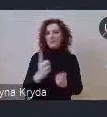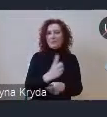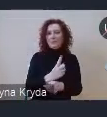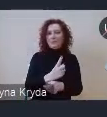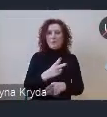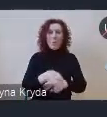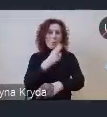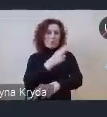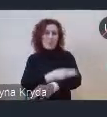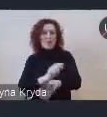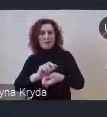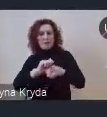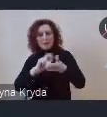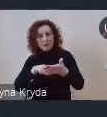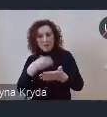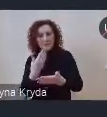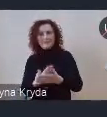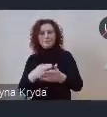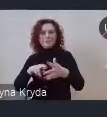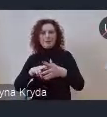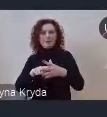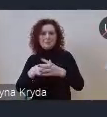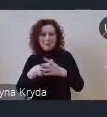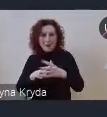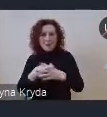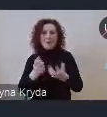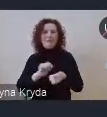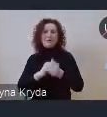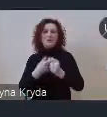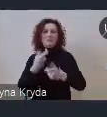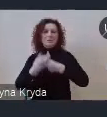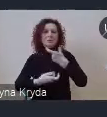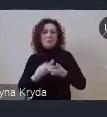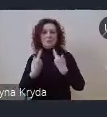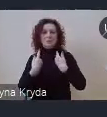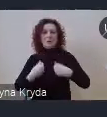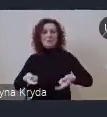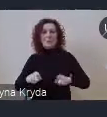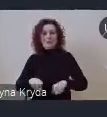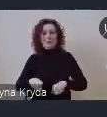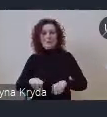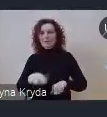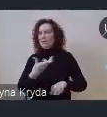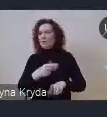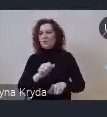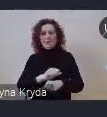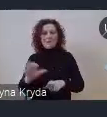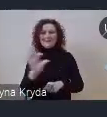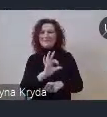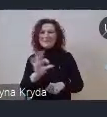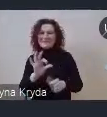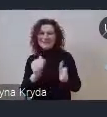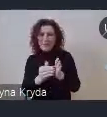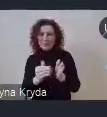zameldować się wyrobić sobie dowód czy poprosić o Cześć wypis z rejestru gruntów to nie jest specjalna potrzeba to jest zwykła